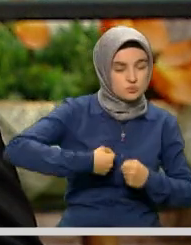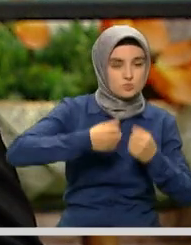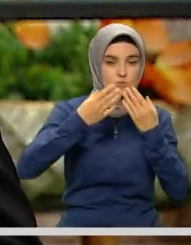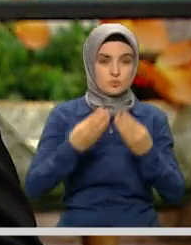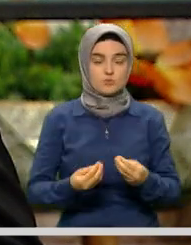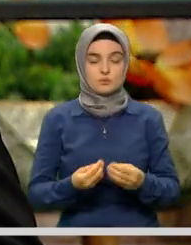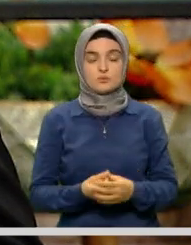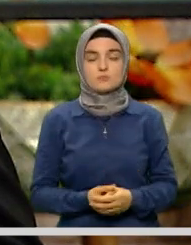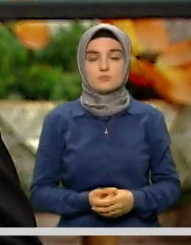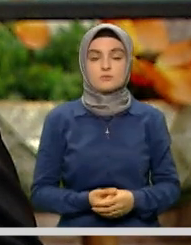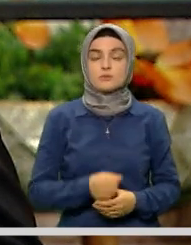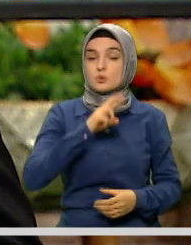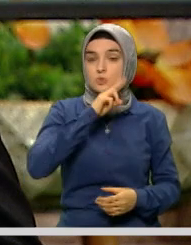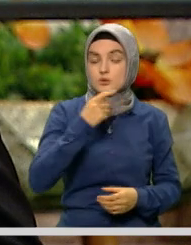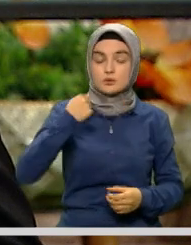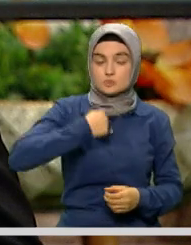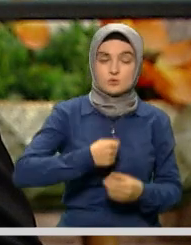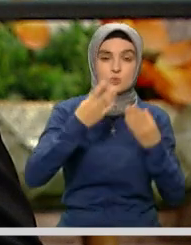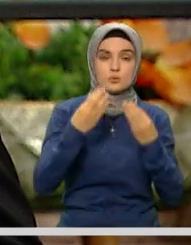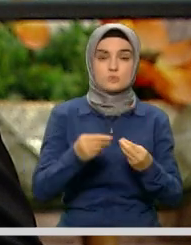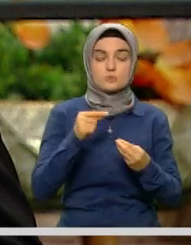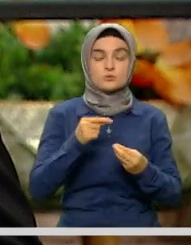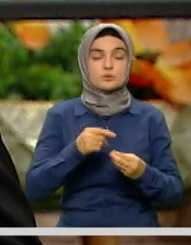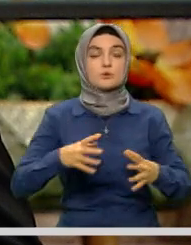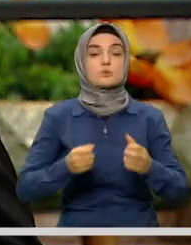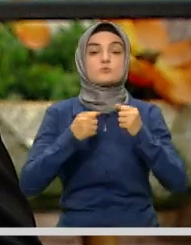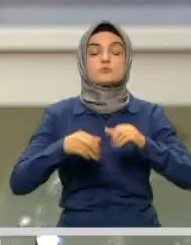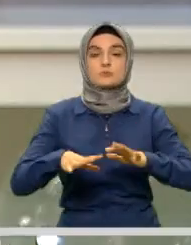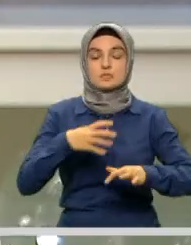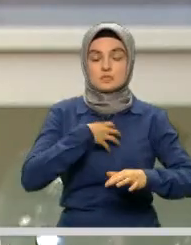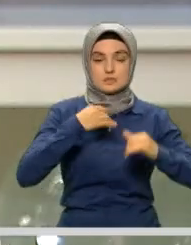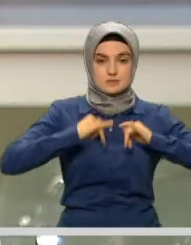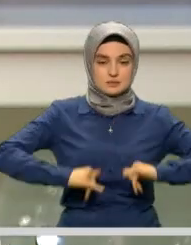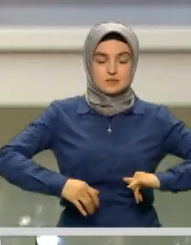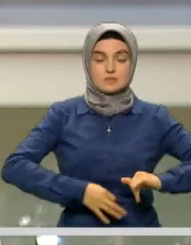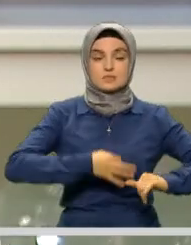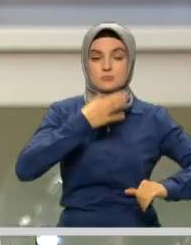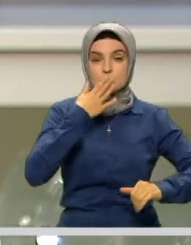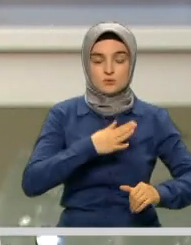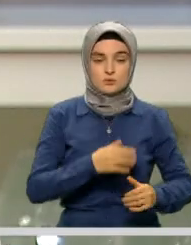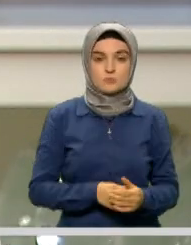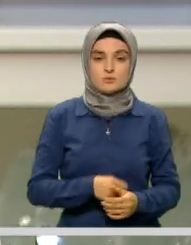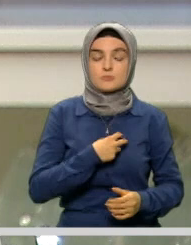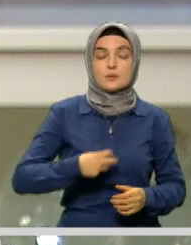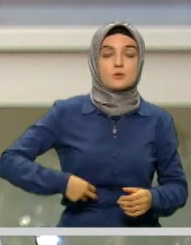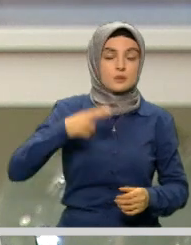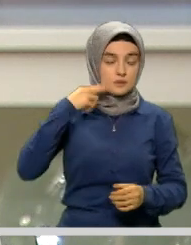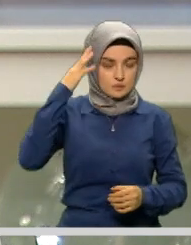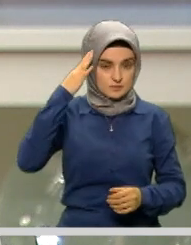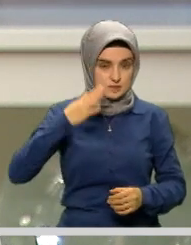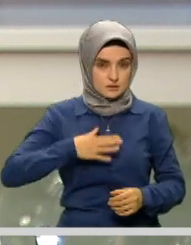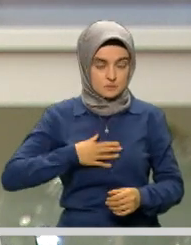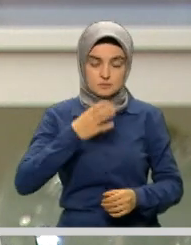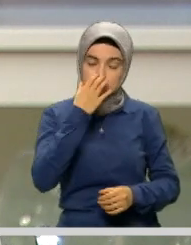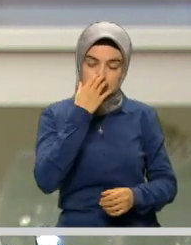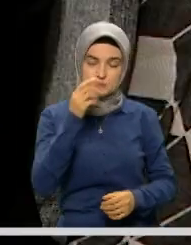oluyor ki, o günah yükü. Yani ondan arınmadan, kurtulmadan kendisini rahat hissedemiyor. Peygamberimiz bekliyor ki hani